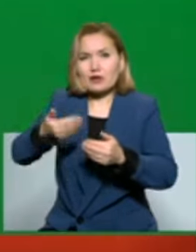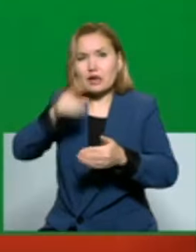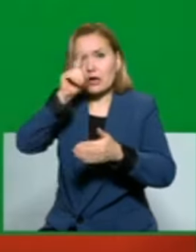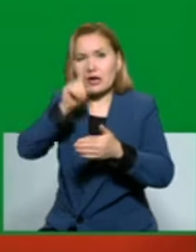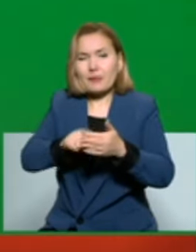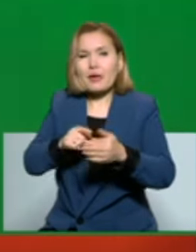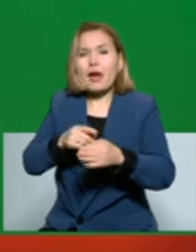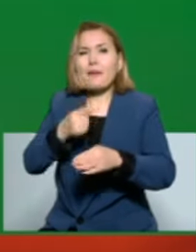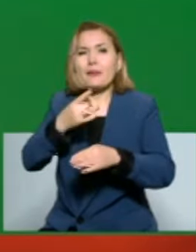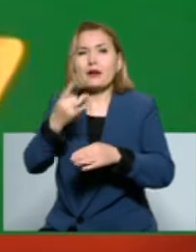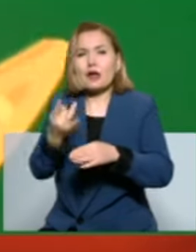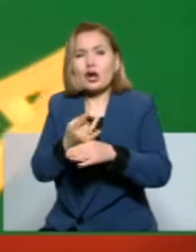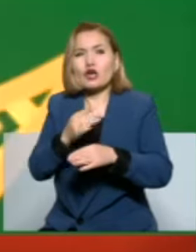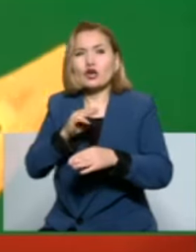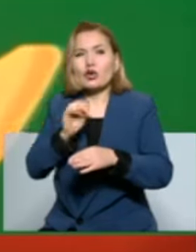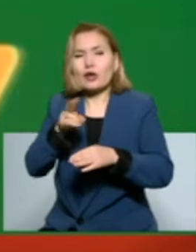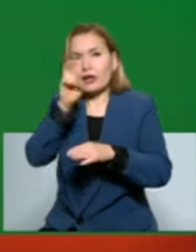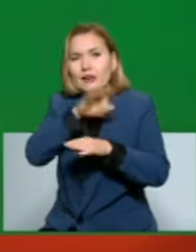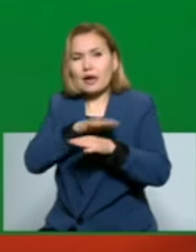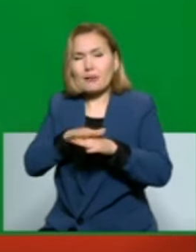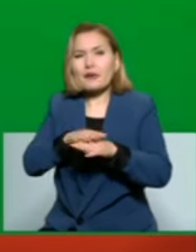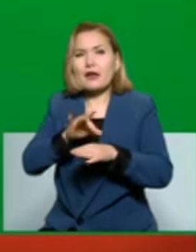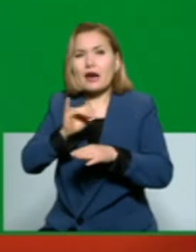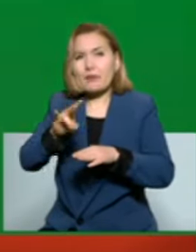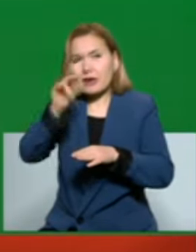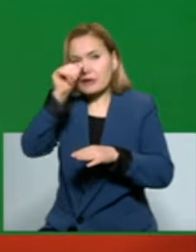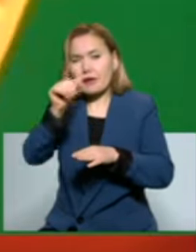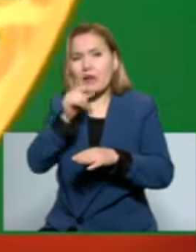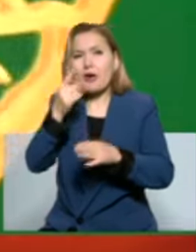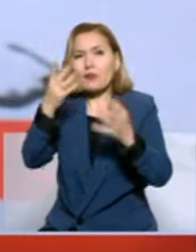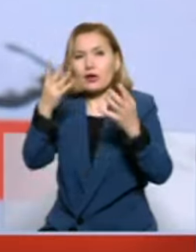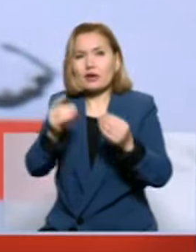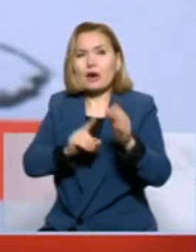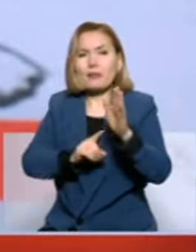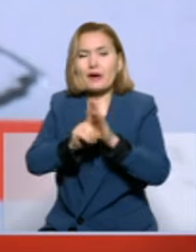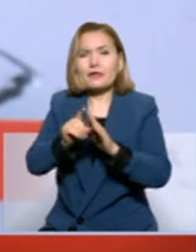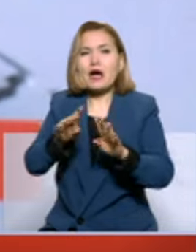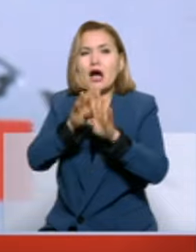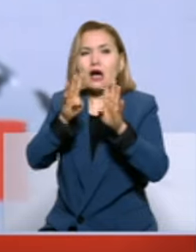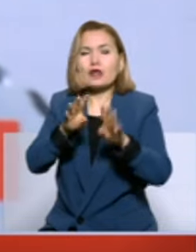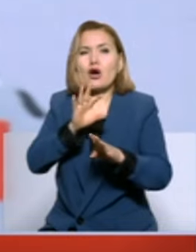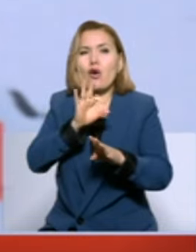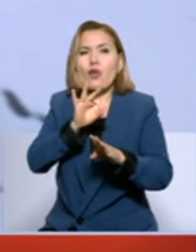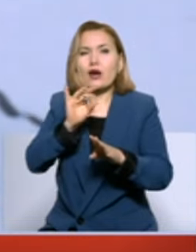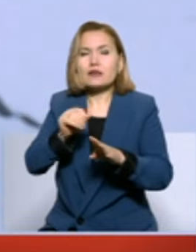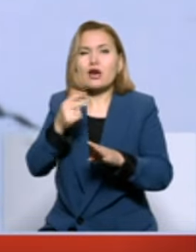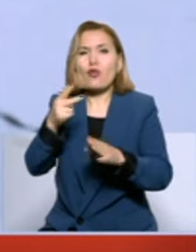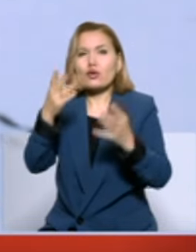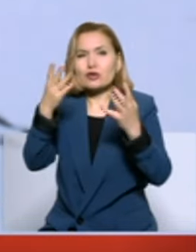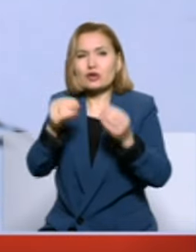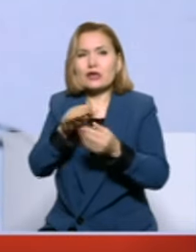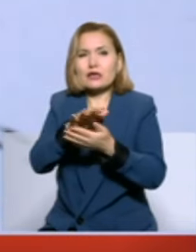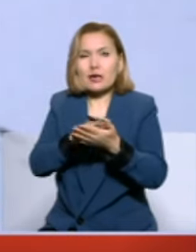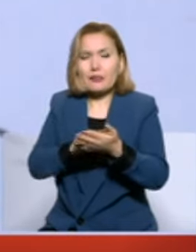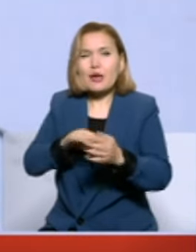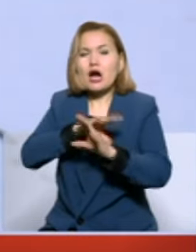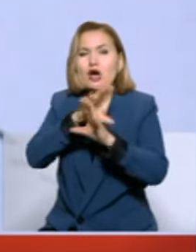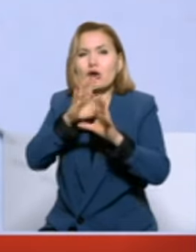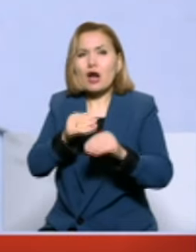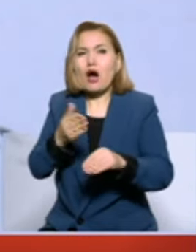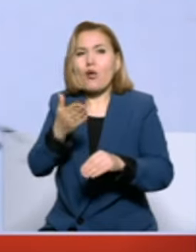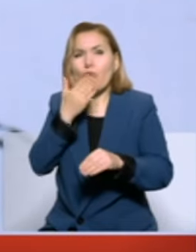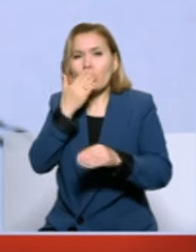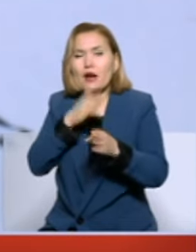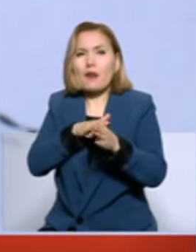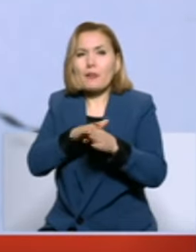Быйыл бірінші рет түркітілдес елдер Рамазан айын бір күнде бастады. Қасиетті ораза 30 күнге жалғасады. Жалпы ораза